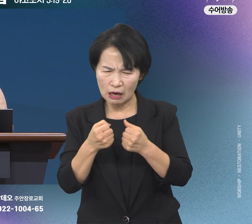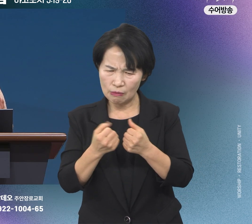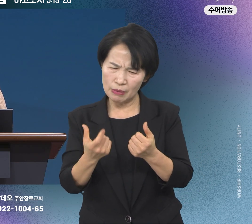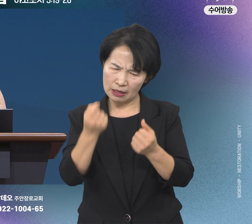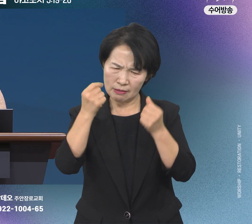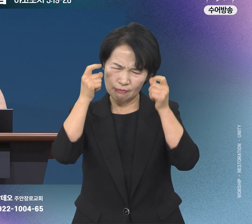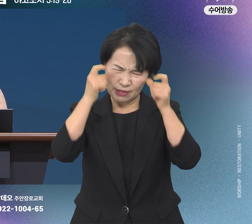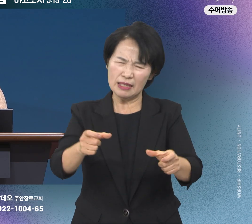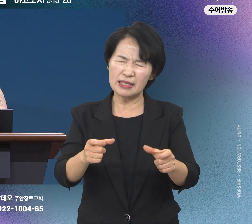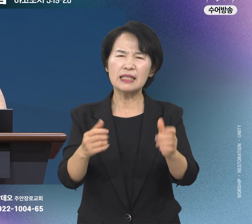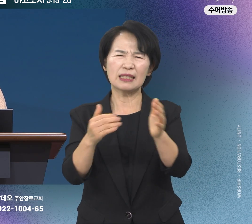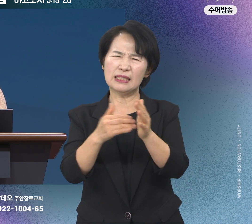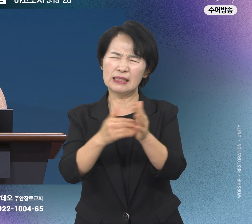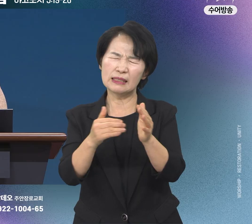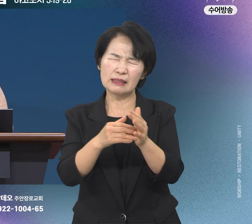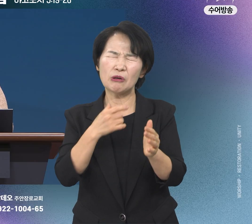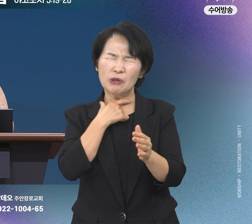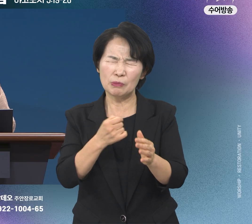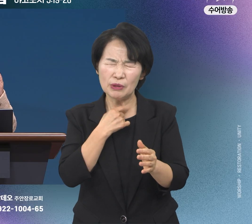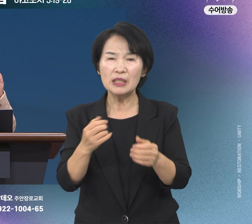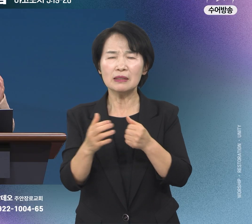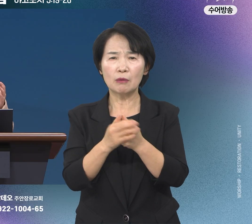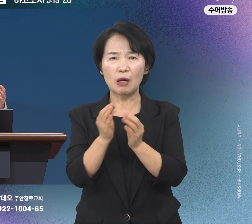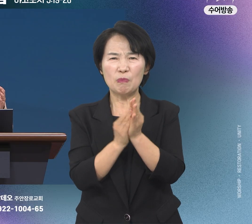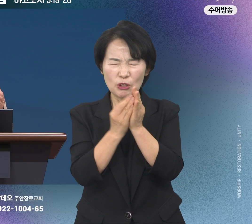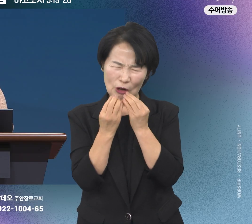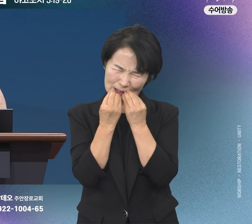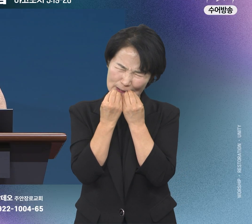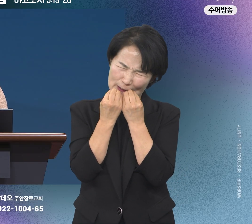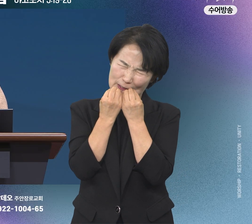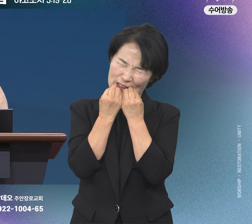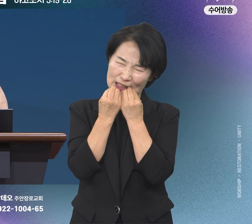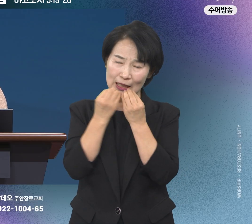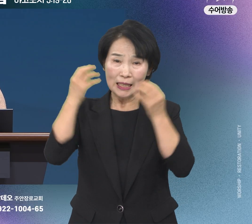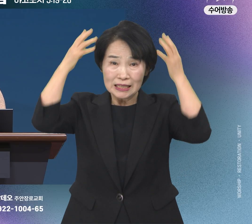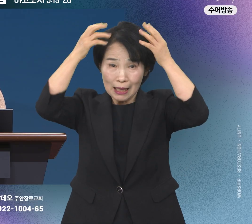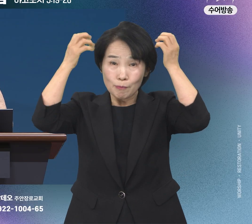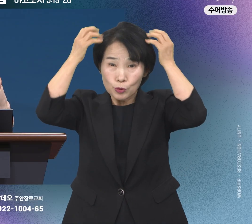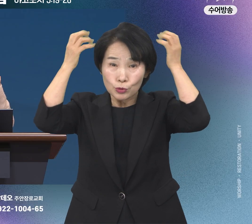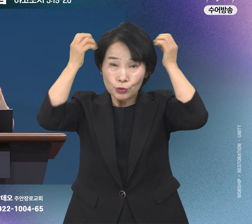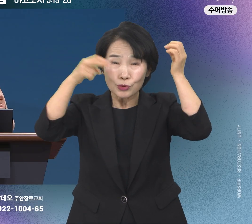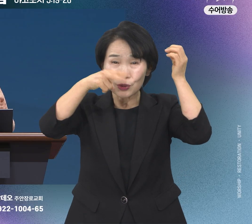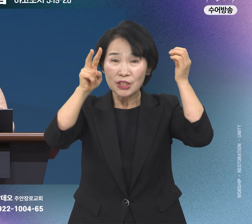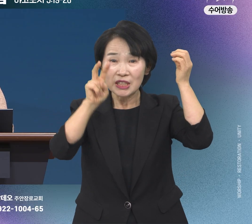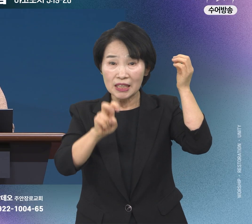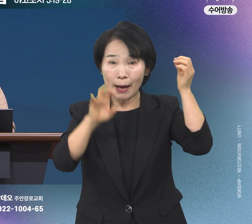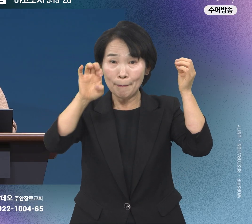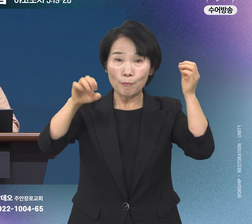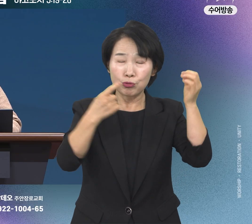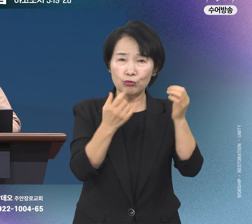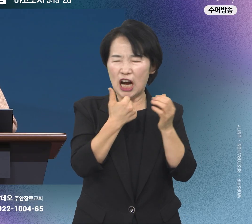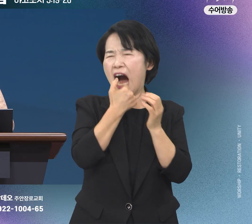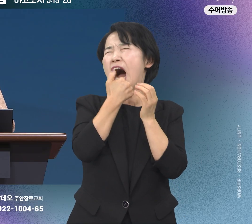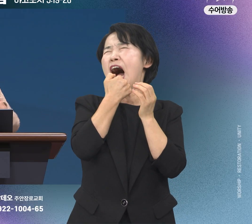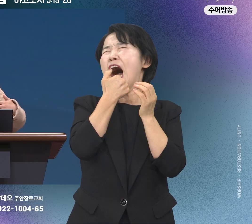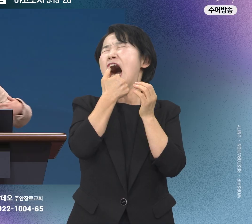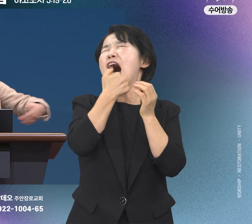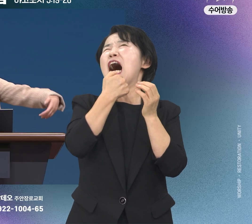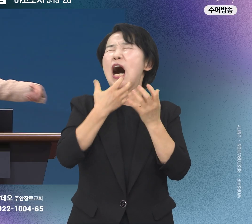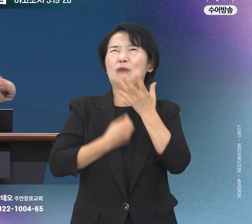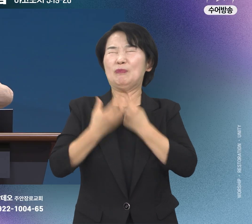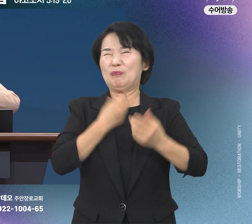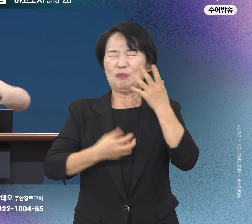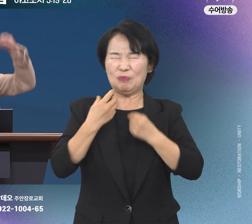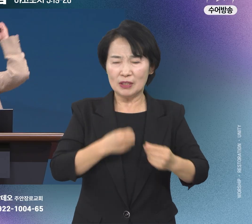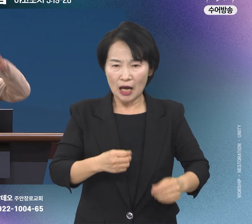저는 비누도 씹고 샴푸도 먹고 단식 투쟁도 하고 그랬습니다. 근데 부모님은 너 독한 거 알고 있었다. 약국에서 이미 약을